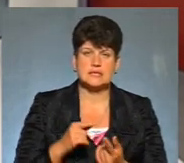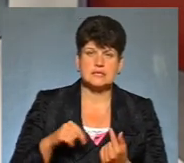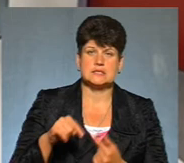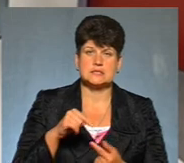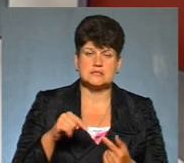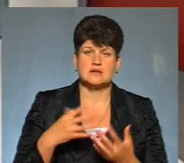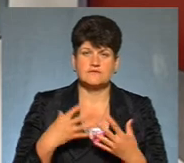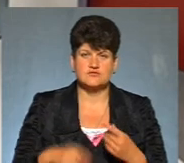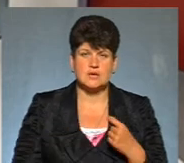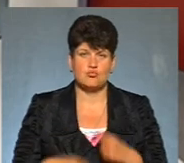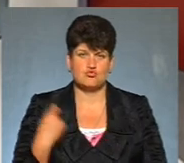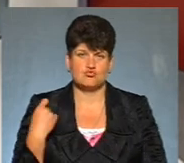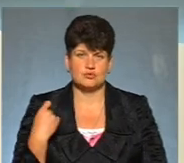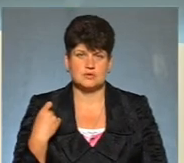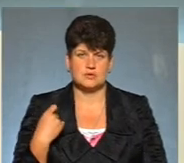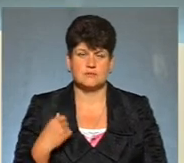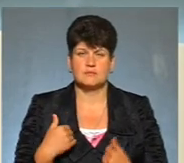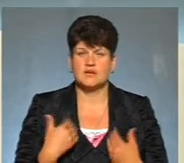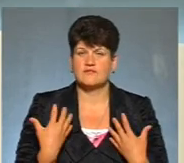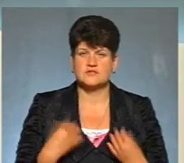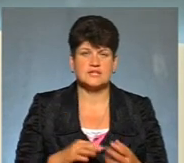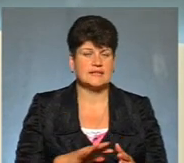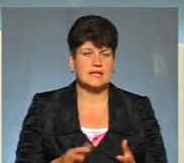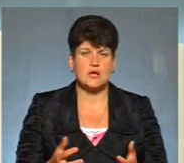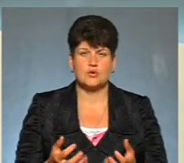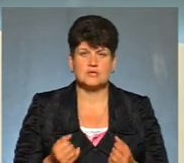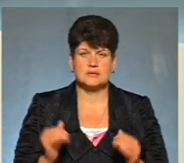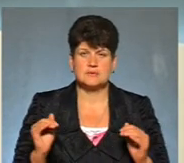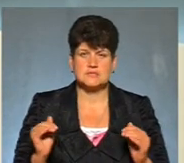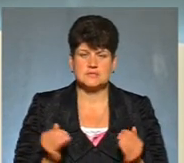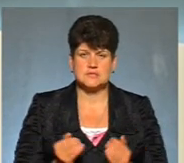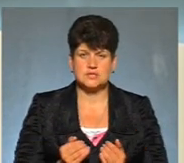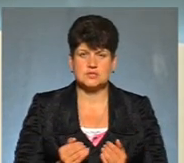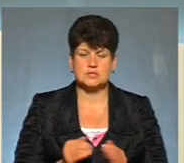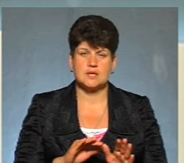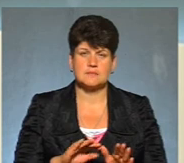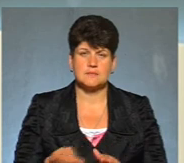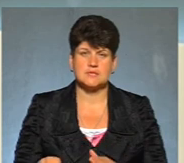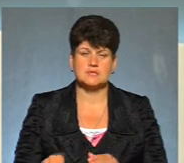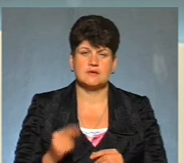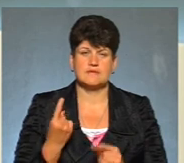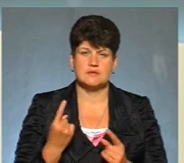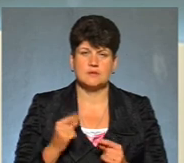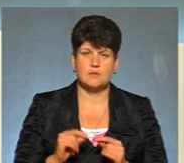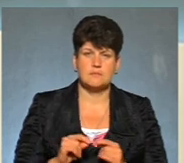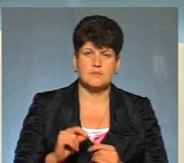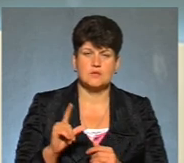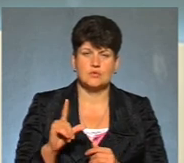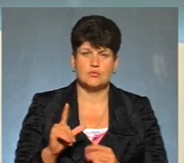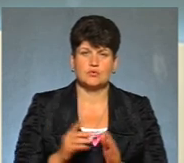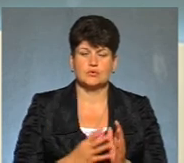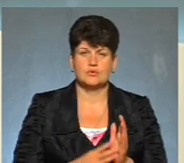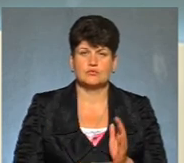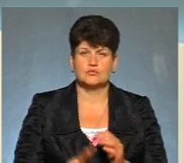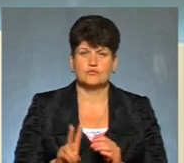вже порушений. Ми вже не отримали зниження різкого після різкого підйому, скажімо, до